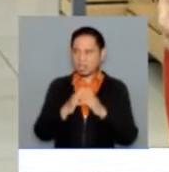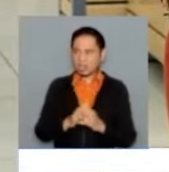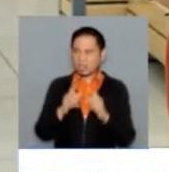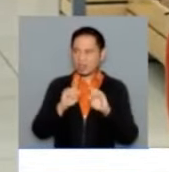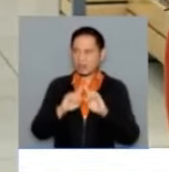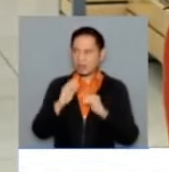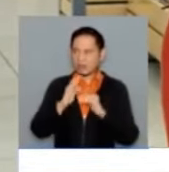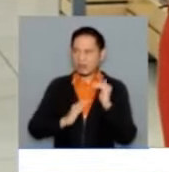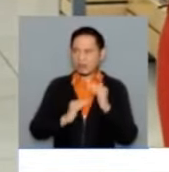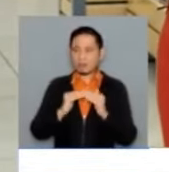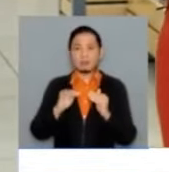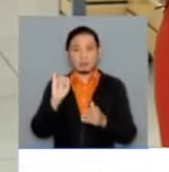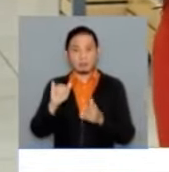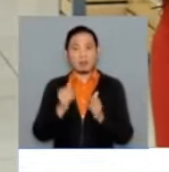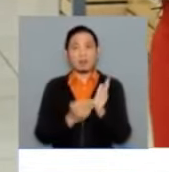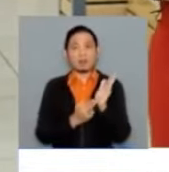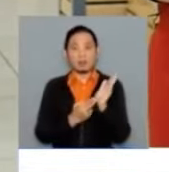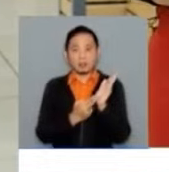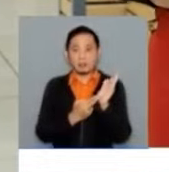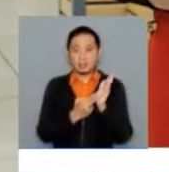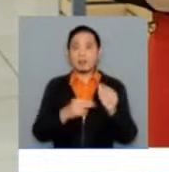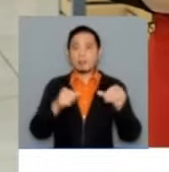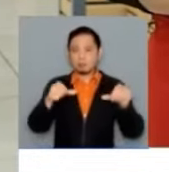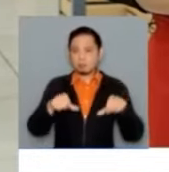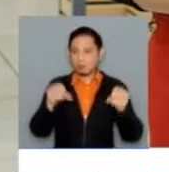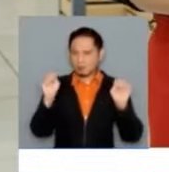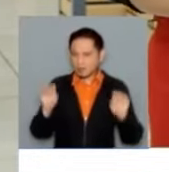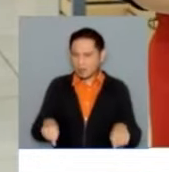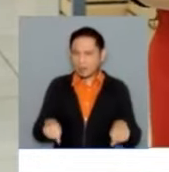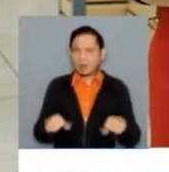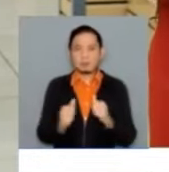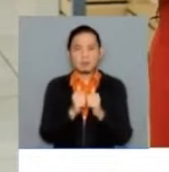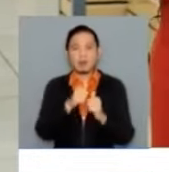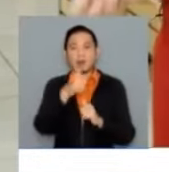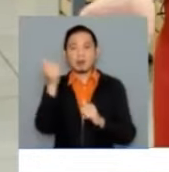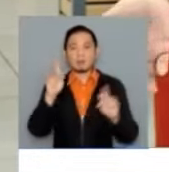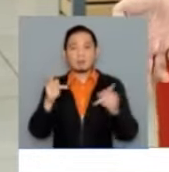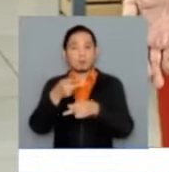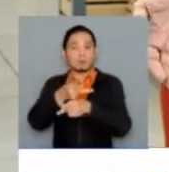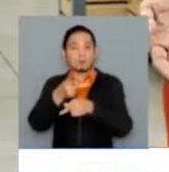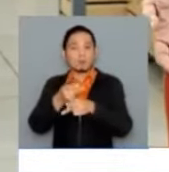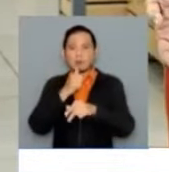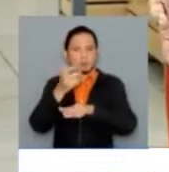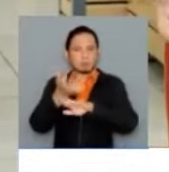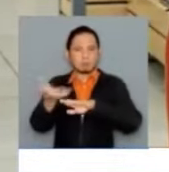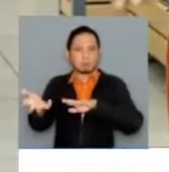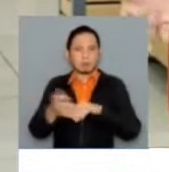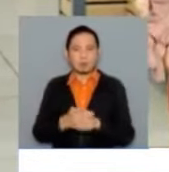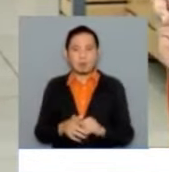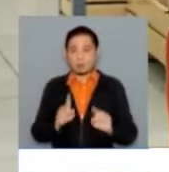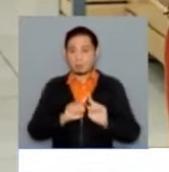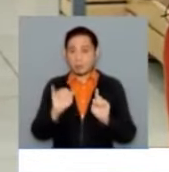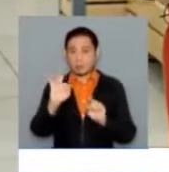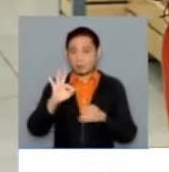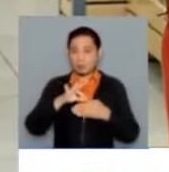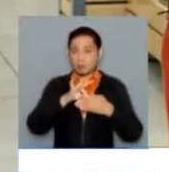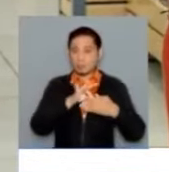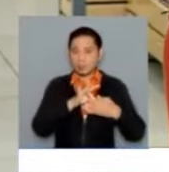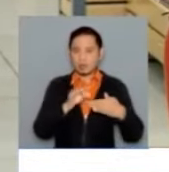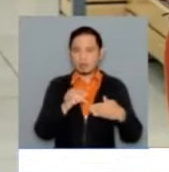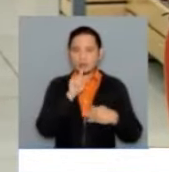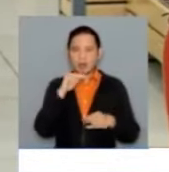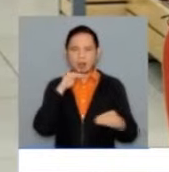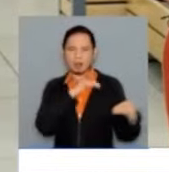honest assessment para wala namang ibang maloloko pa dito. Pero kung ang content ninyo ay pawang kasinungalingan lamang